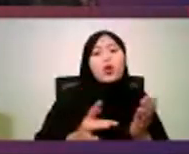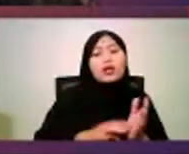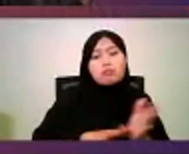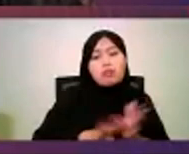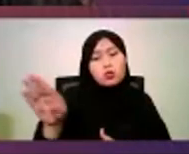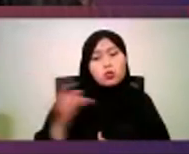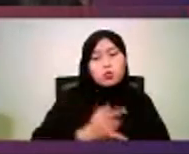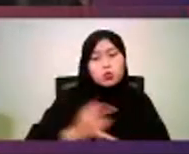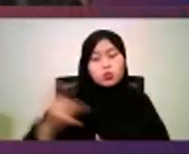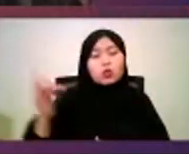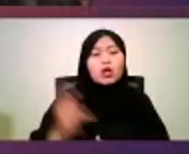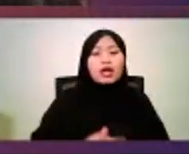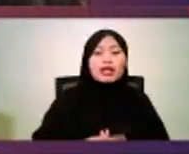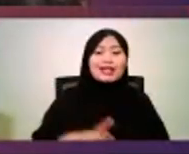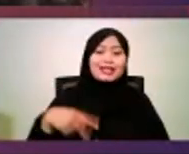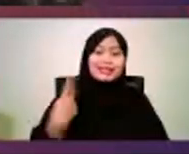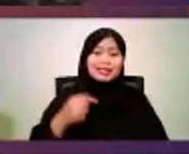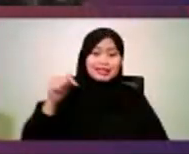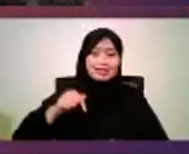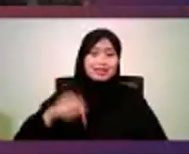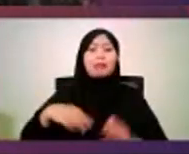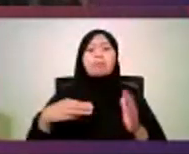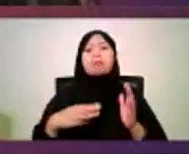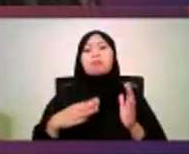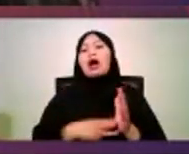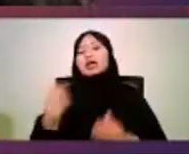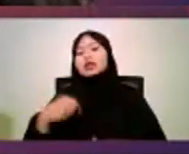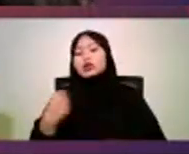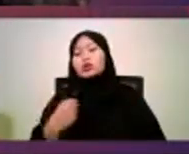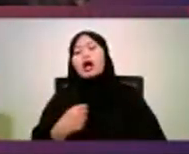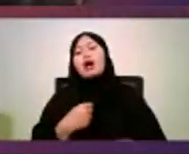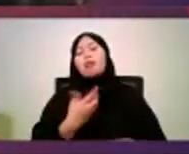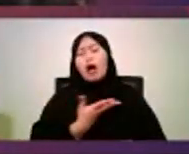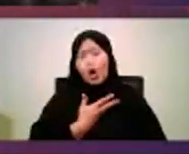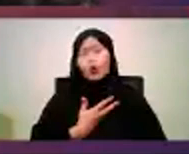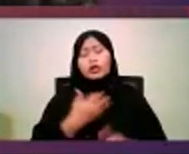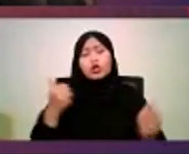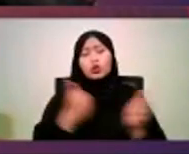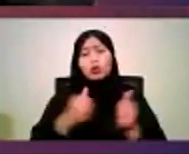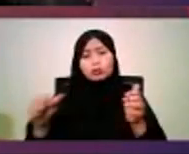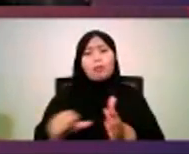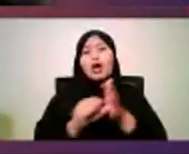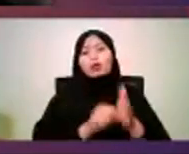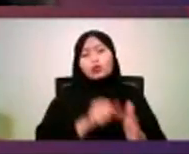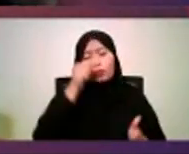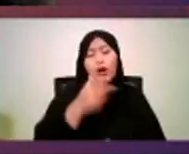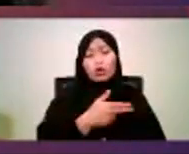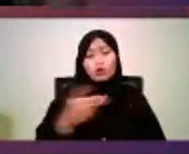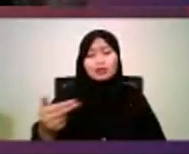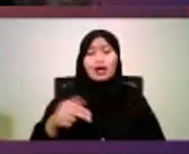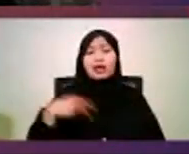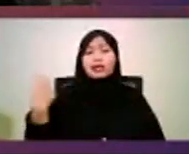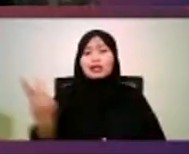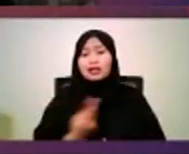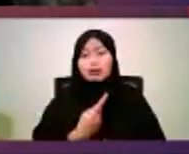tentunya disini kami sebagai mahasiswa ya terutama ingin ikut serta berkontribusi untuk membantu Bank Indonesia Nah kiranya kami sebagai